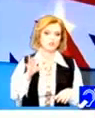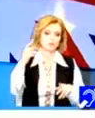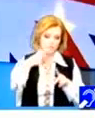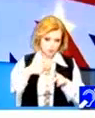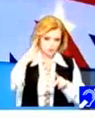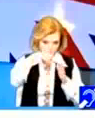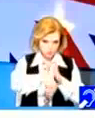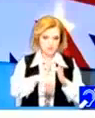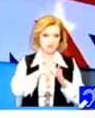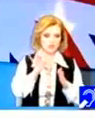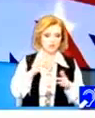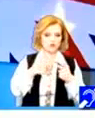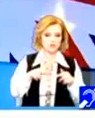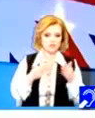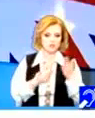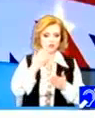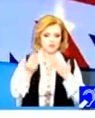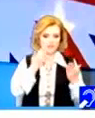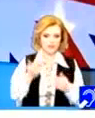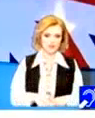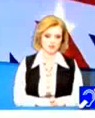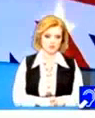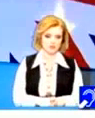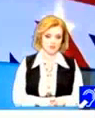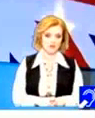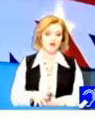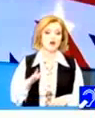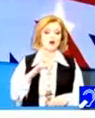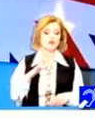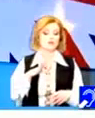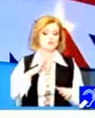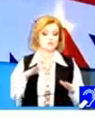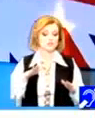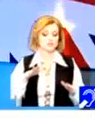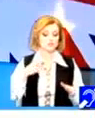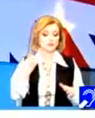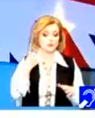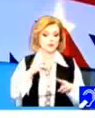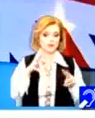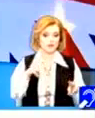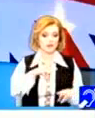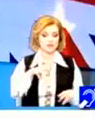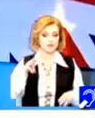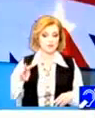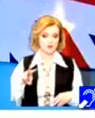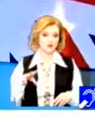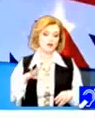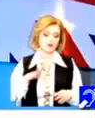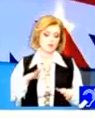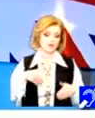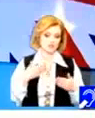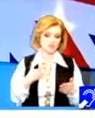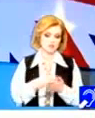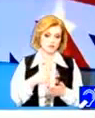Guvernul insistă că cel mai bun plan rămâne acordul negociat de Theresa May cu Bruxelles. Prim-ministrul și-a oferit demisia în schimbul aprobării